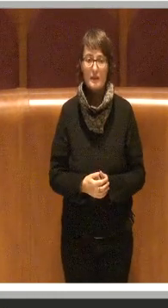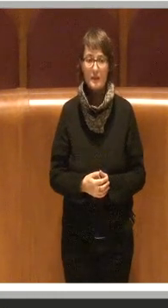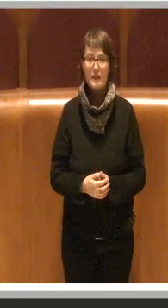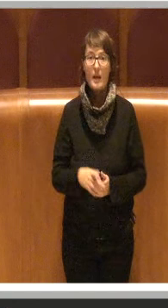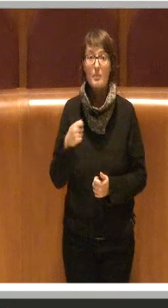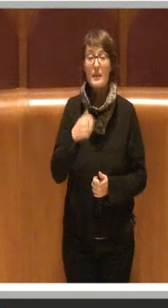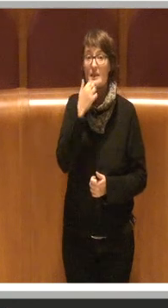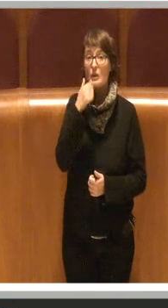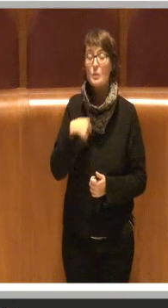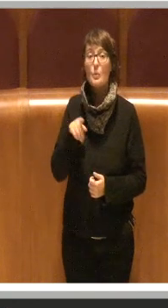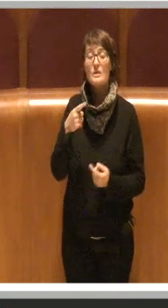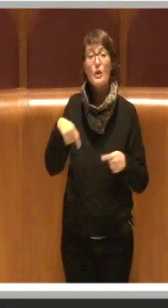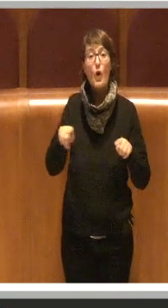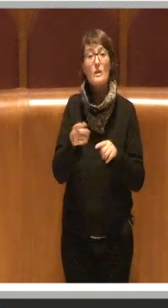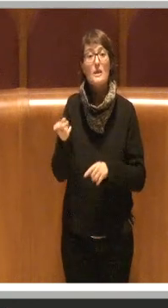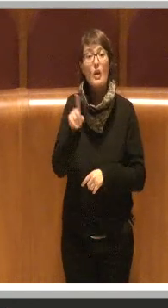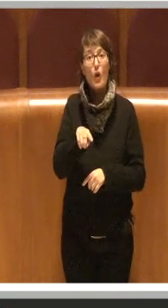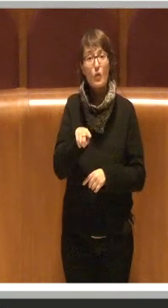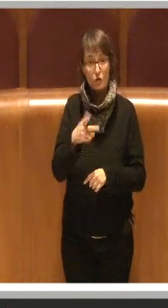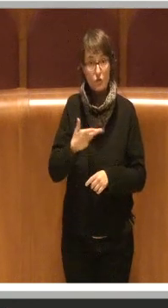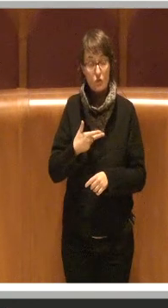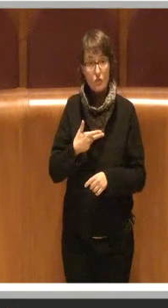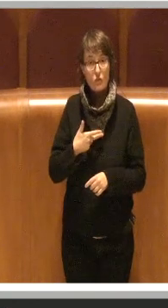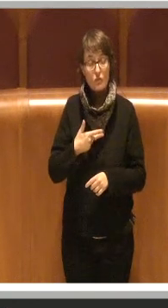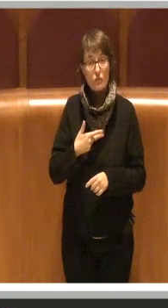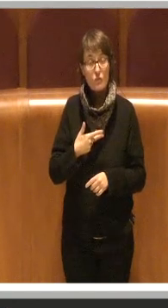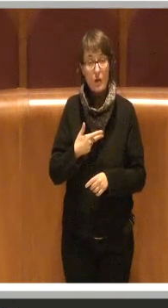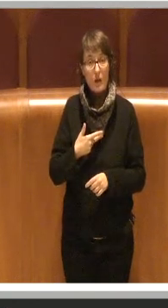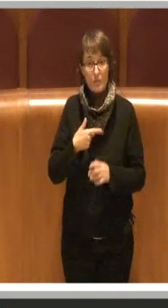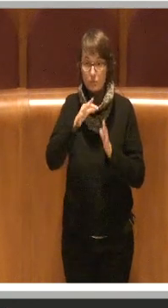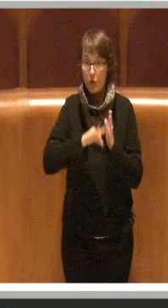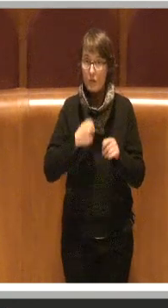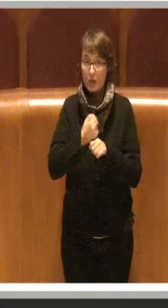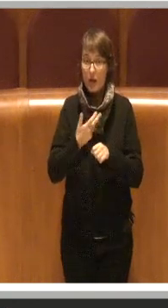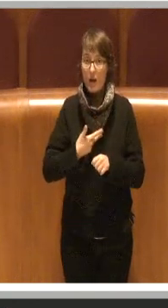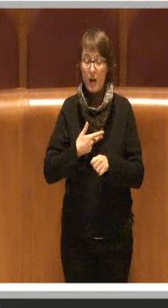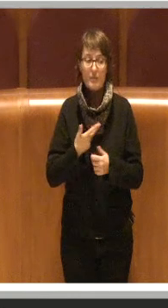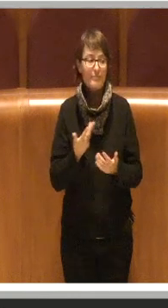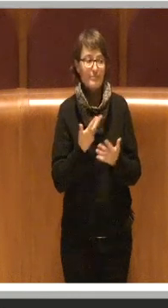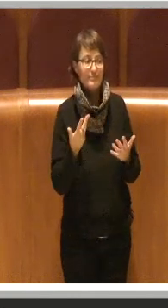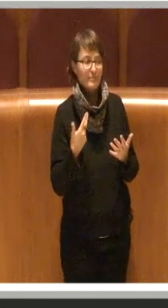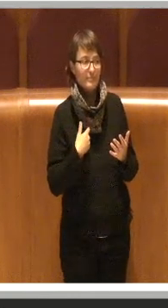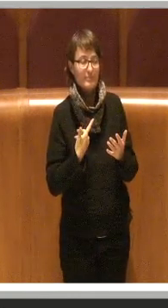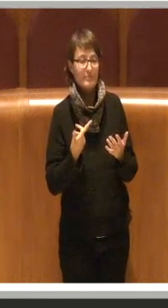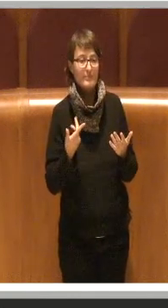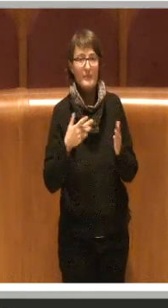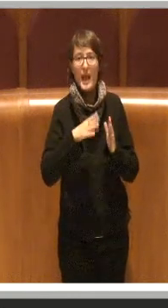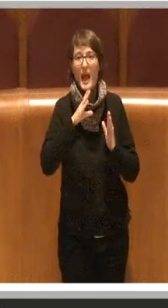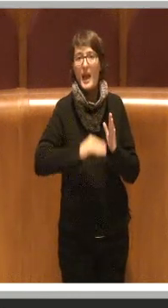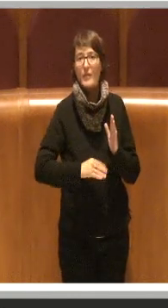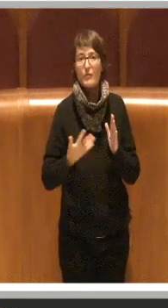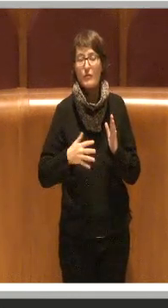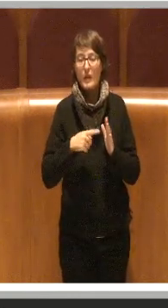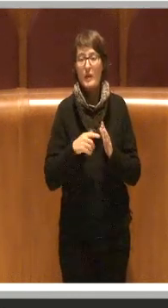Presidente, mi scusi, il consiglio domani viene sconvocato. Abbiamo terminato l'ordine dei lavori. Evidentemente è esaurito. Perfetto, era solo per